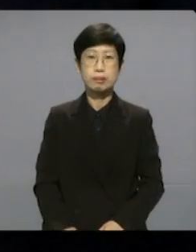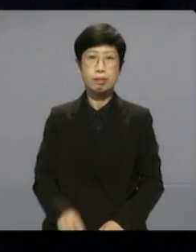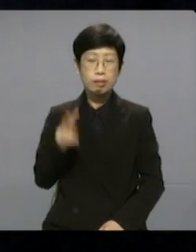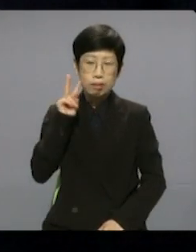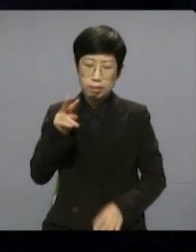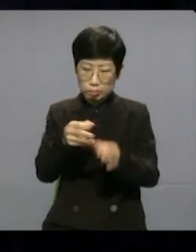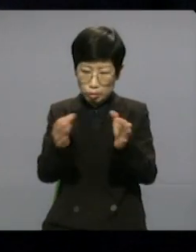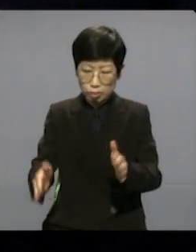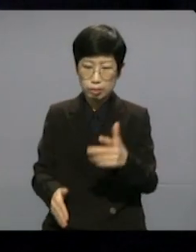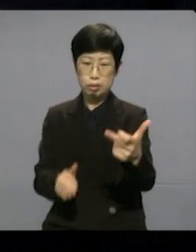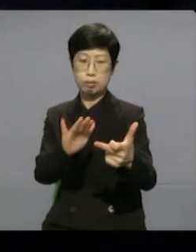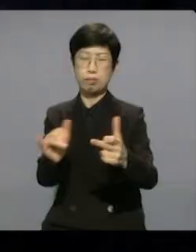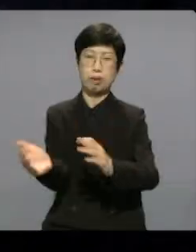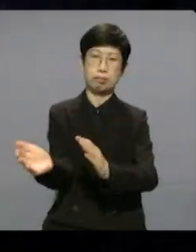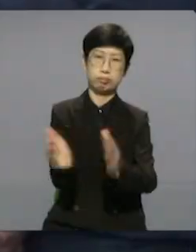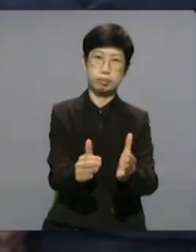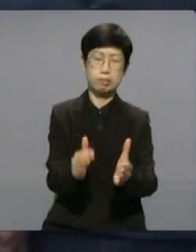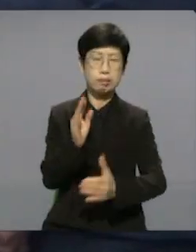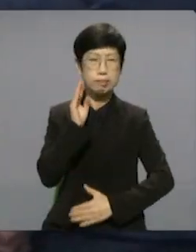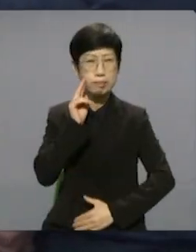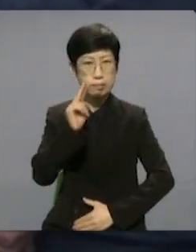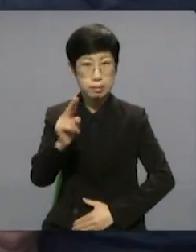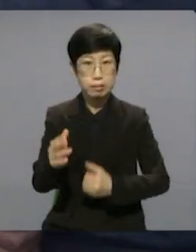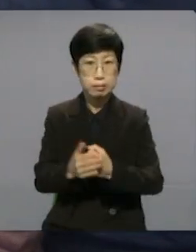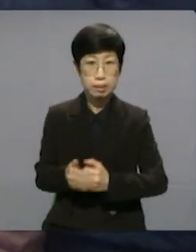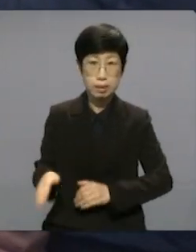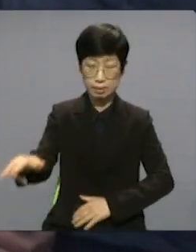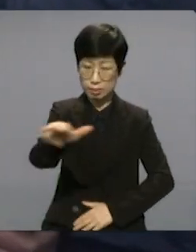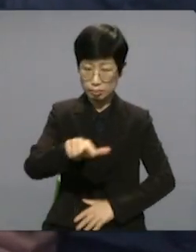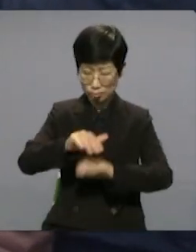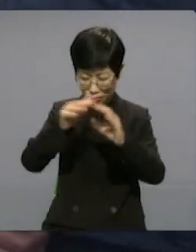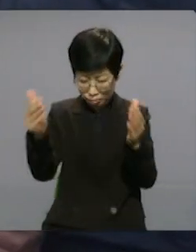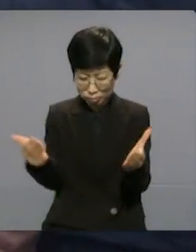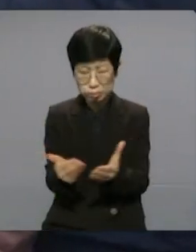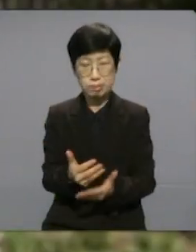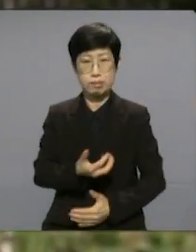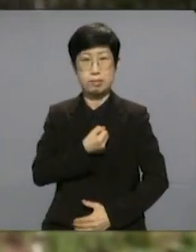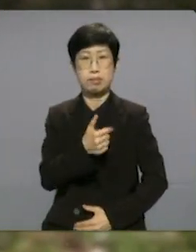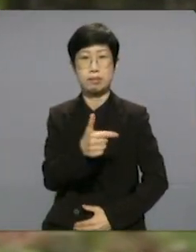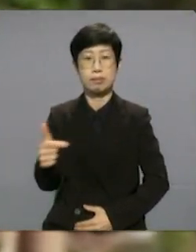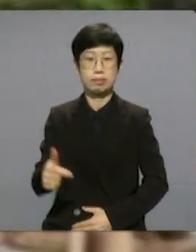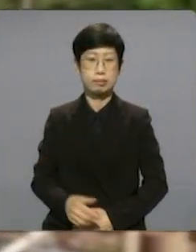겨우 이틀 동안 17명이 숨진 창극에 전 국민이 충격을 받았습니다